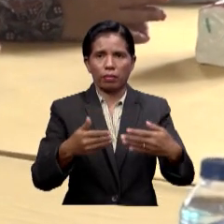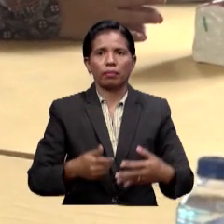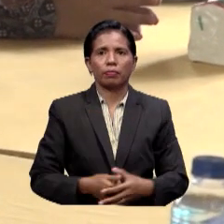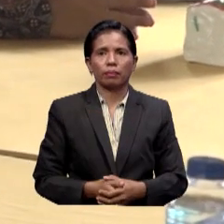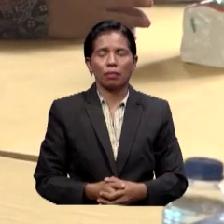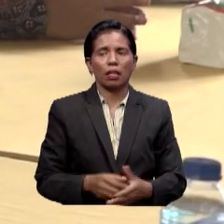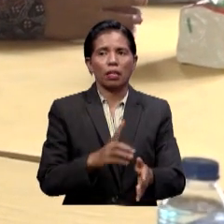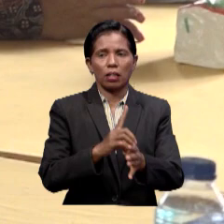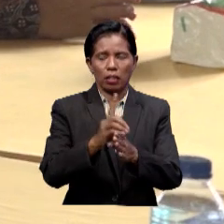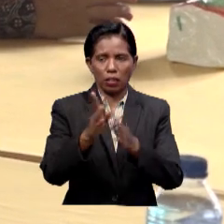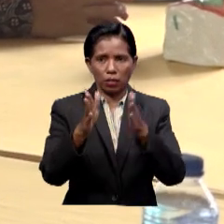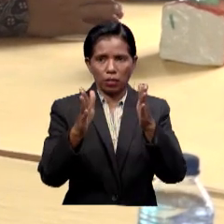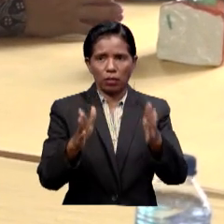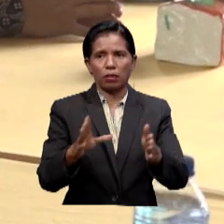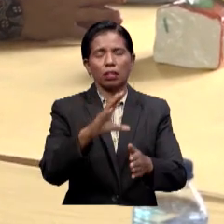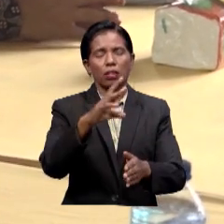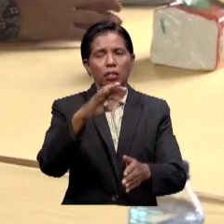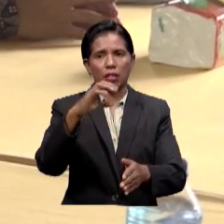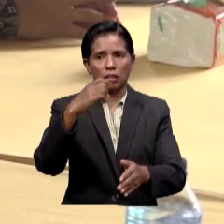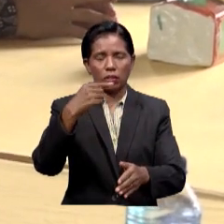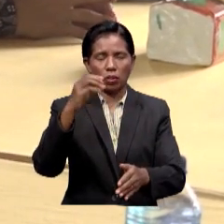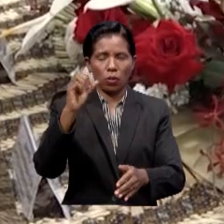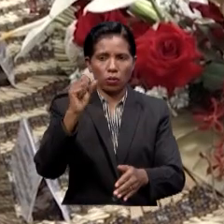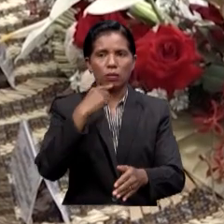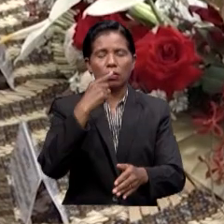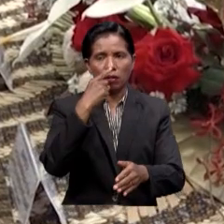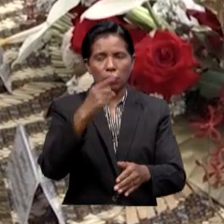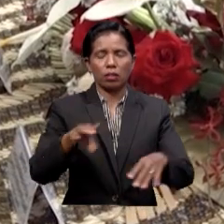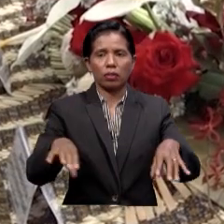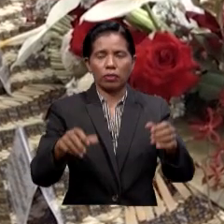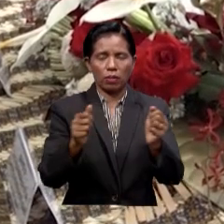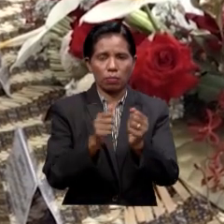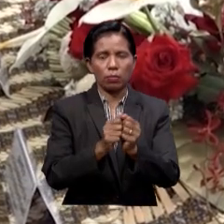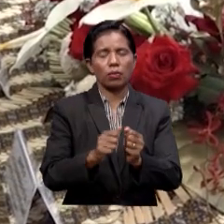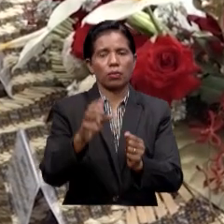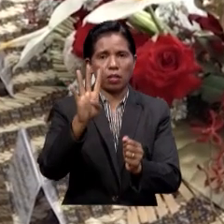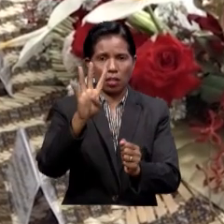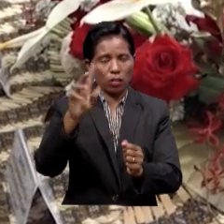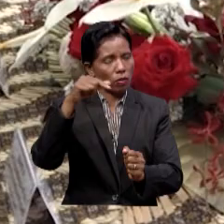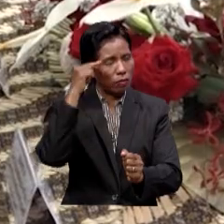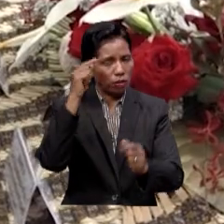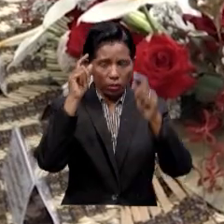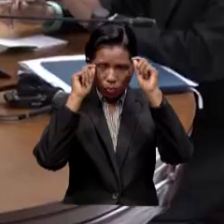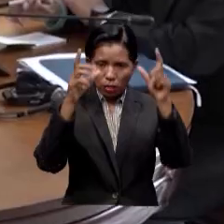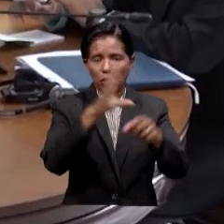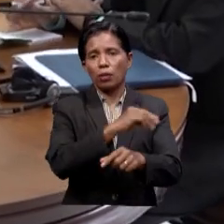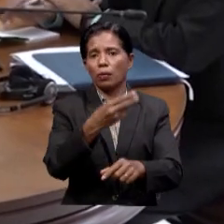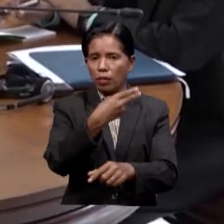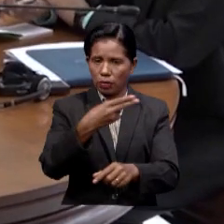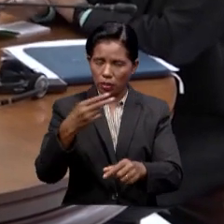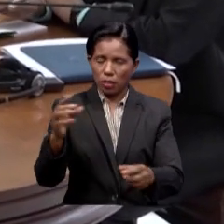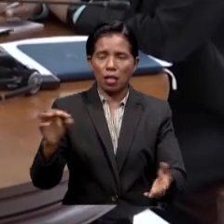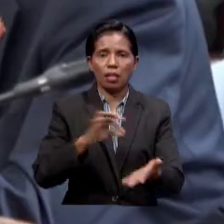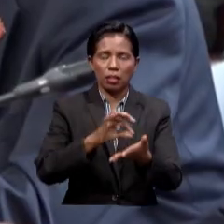Menek Basuntu Bilateral Krisogno de Arauzu Hateten, akordo HAT nebe Governo Timor Leste ho Indonesia sinane, akordo